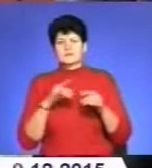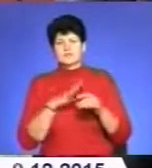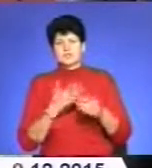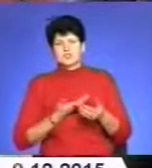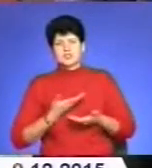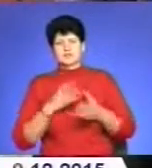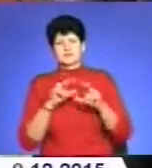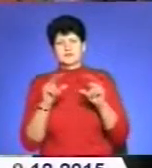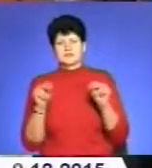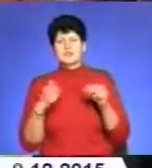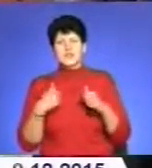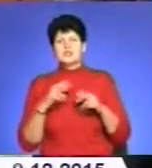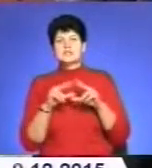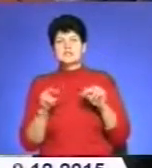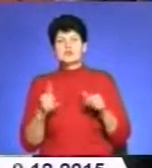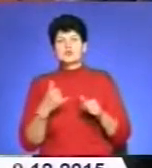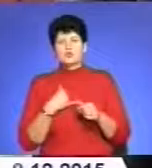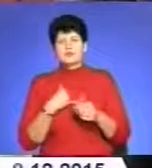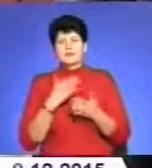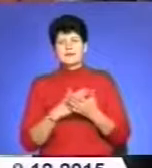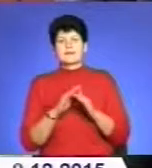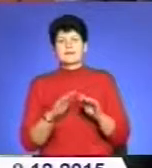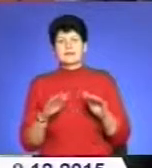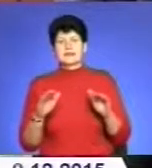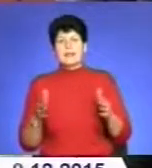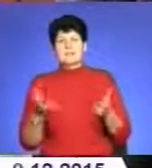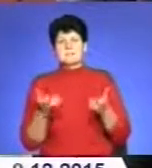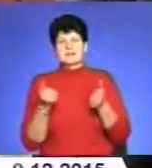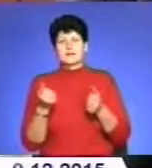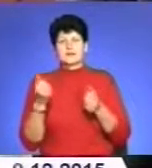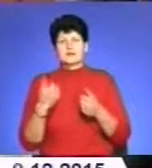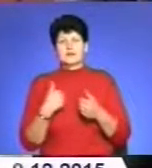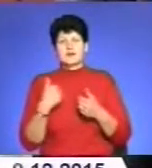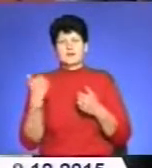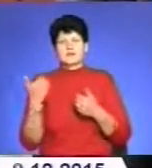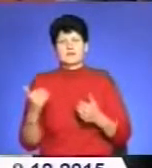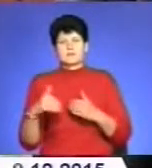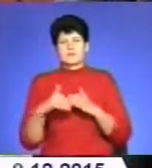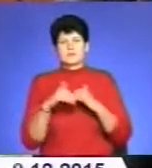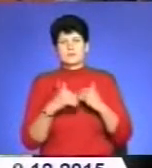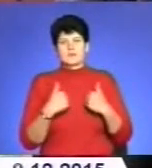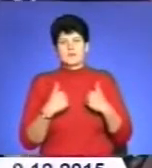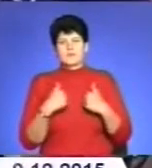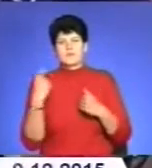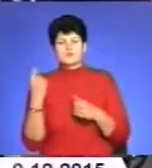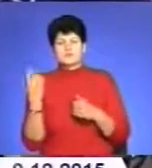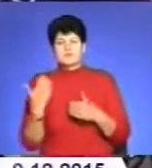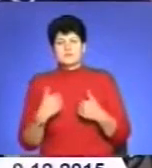жити? Ну, я щаслива, що в мене є діти. Підтримую я їх, вони мене, допомагають мені по господарству, все. У